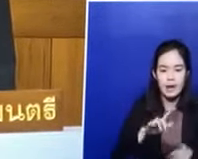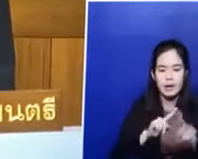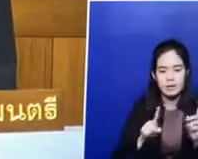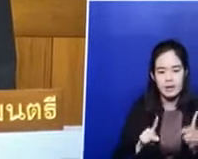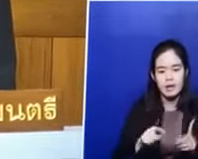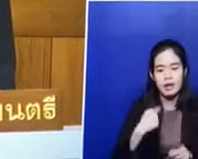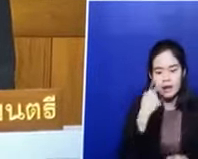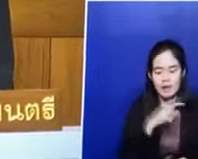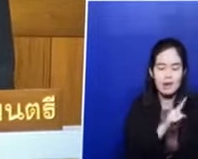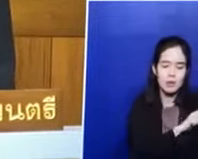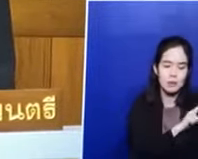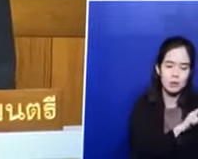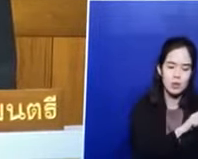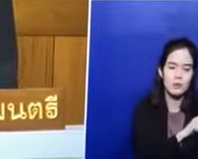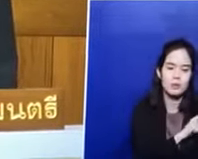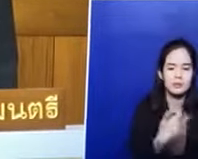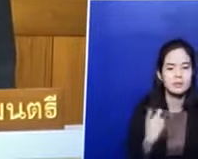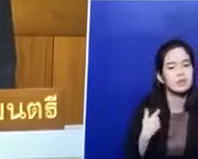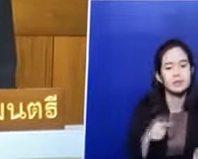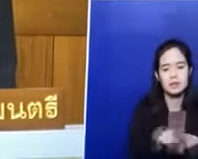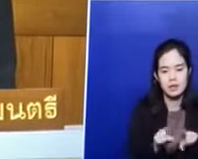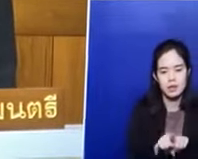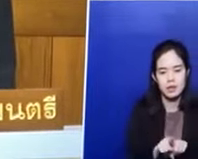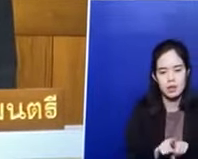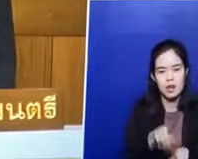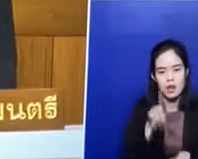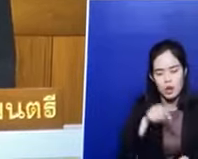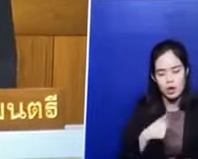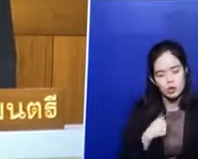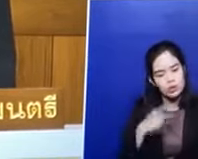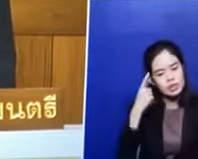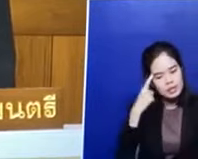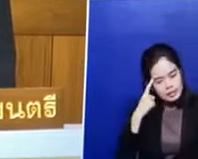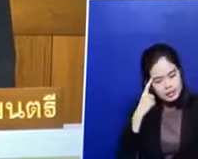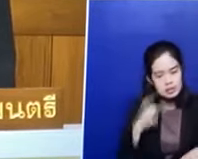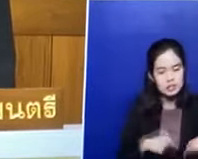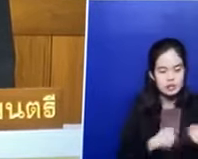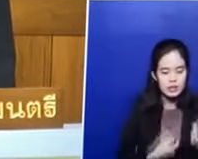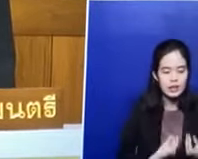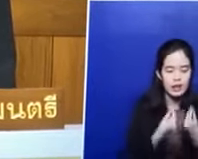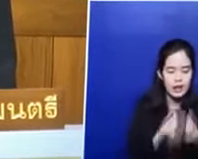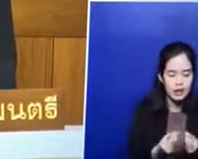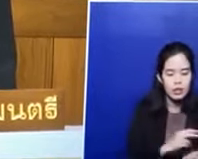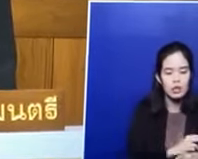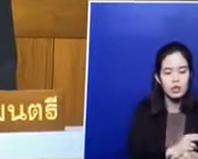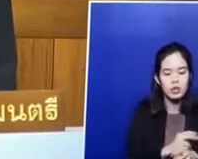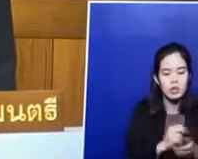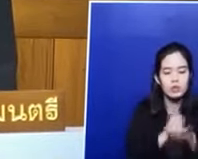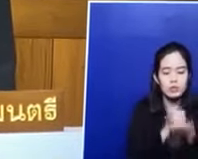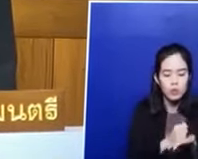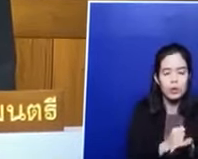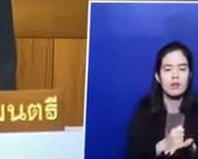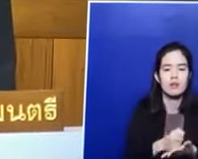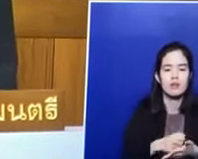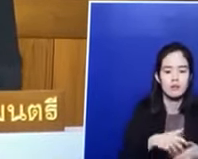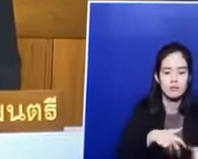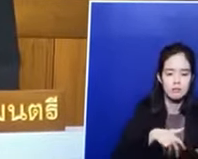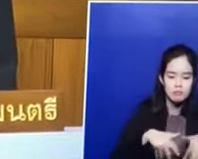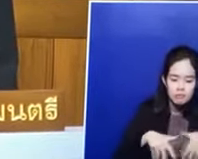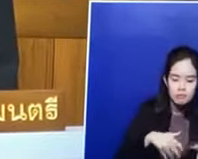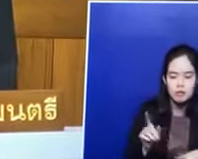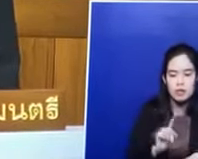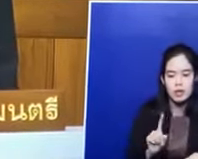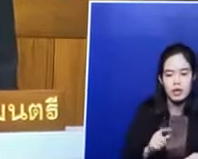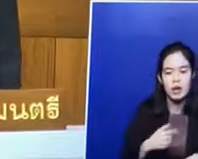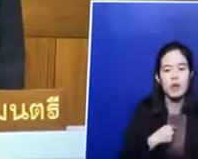ะเราก็ต้องดูแลเขาเราต้องให้แนวทางปฏิบัติให้เขานะครับแล้วก็ทำให้เขาปลอดภัยในการทำงานนะครับไม่ว่าจะในเรื่องของ